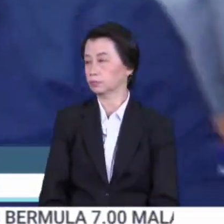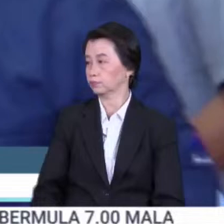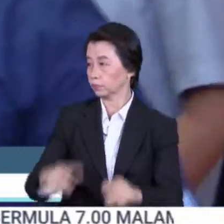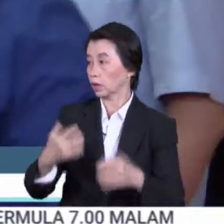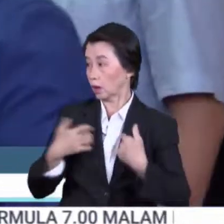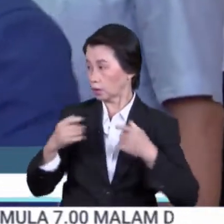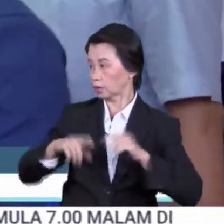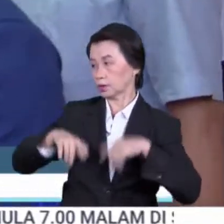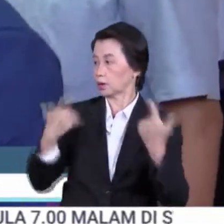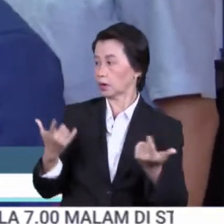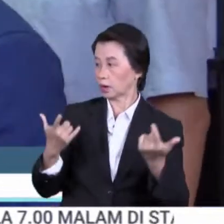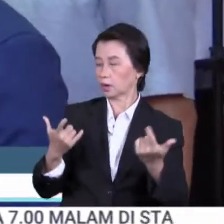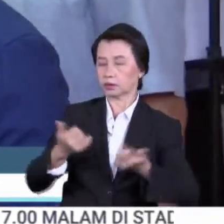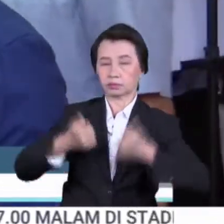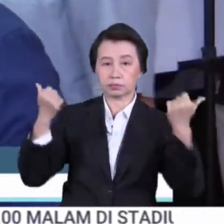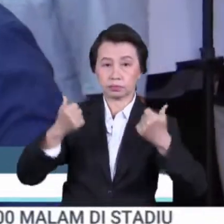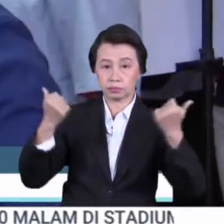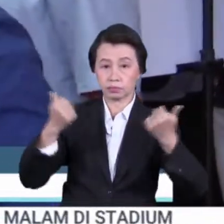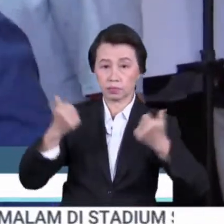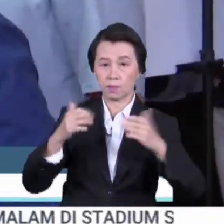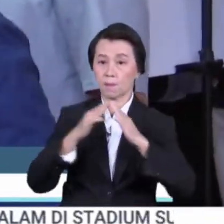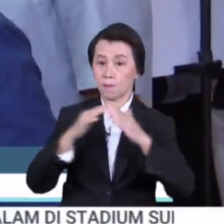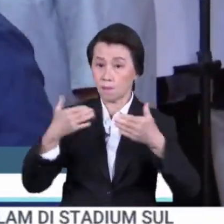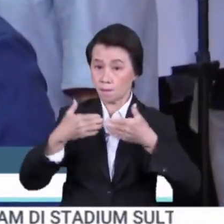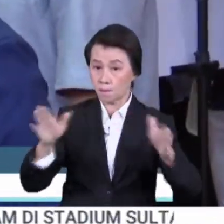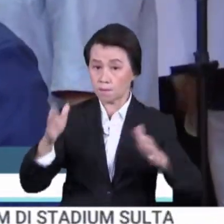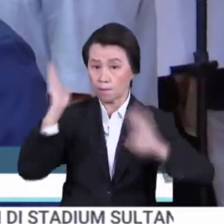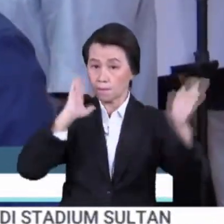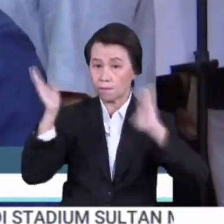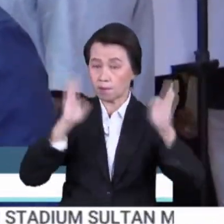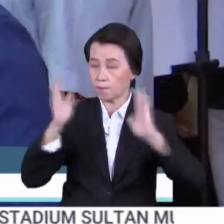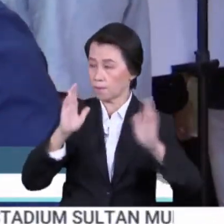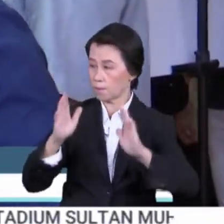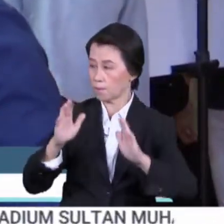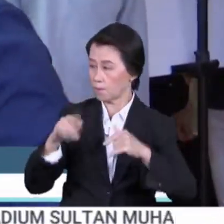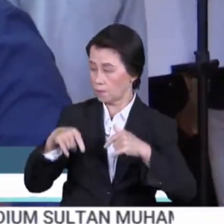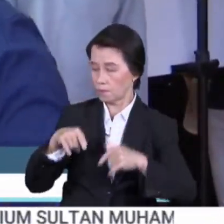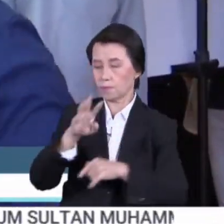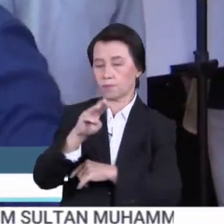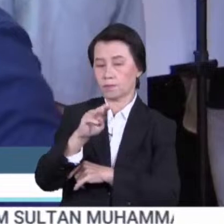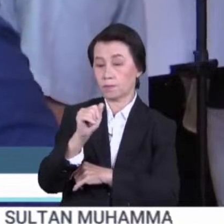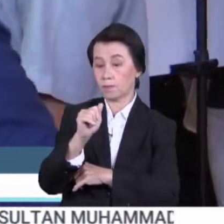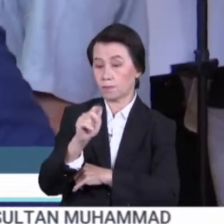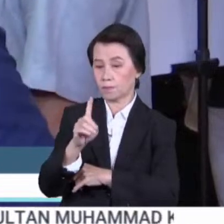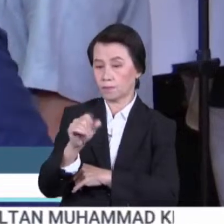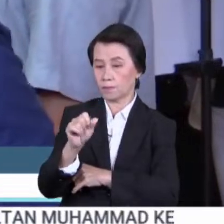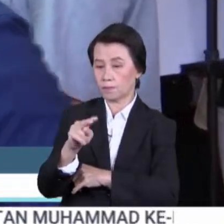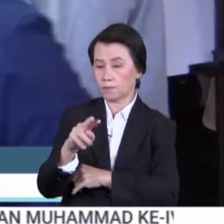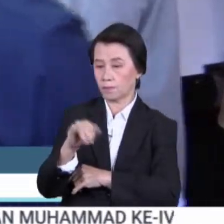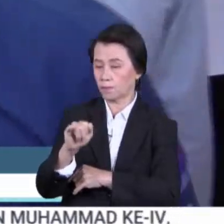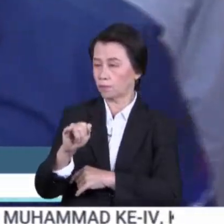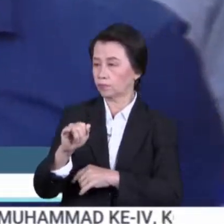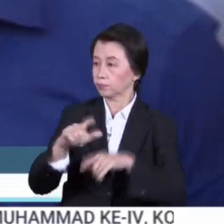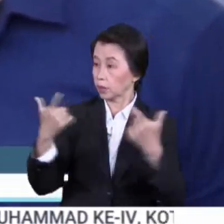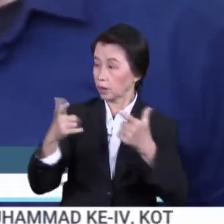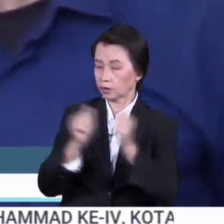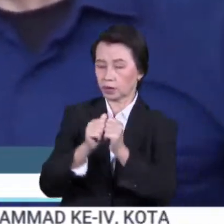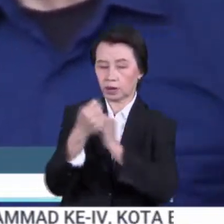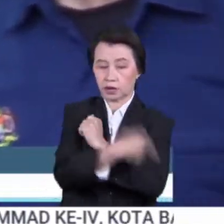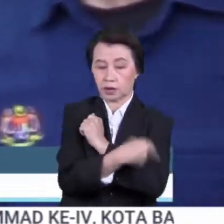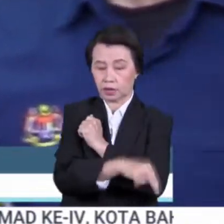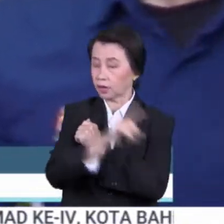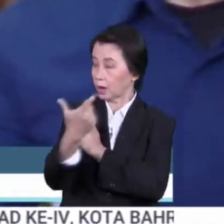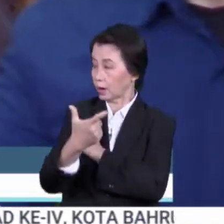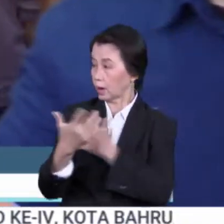dari sambutan Rumah Terbuka Malaysia Madani ini yang berbeza dengan negeri-negeri lain, YB? Jadi kali ini